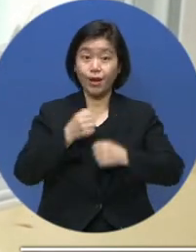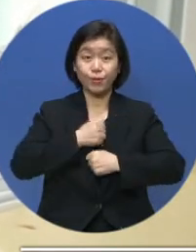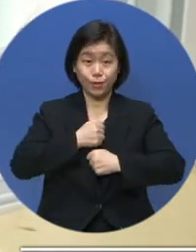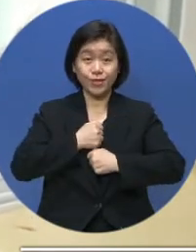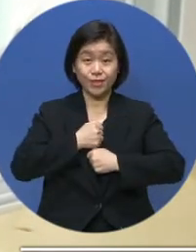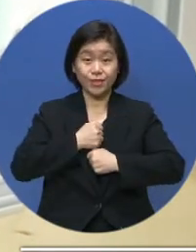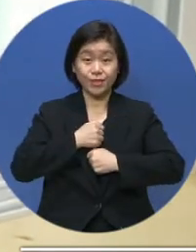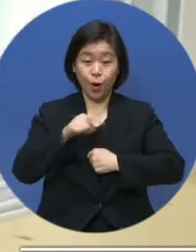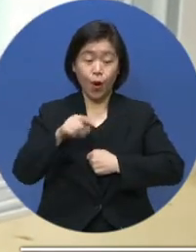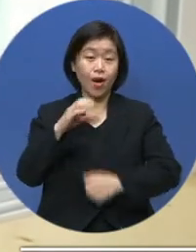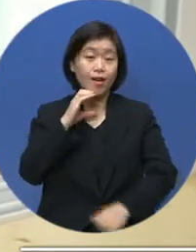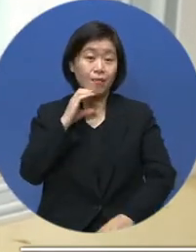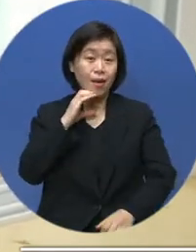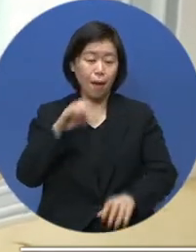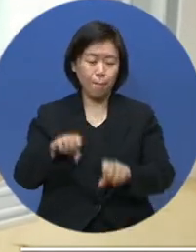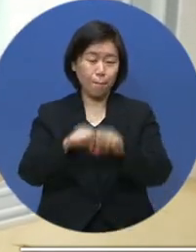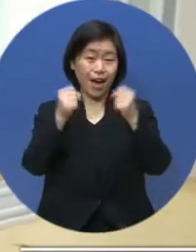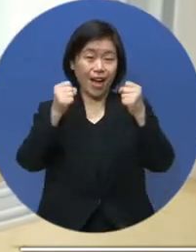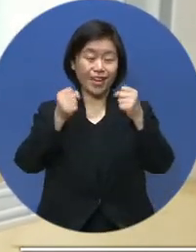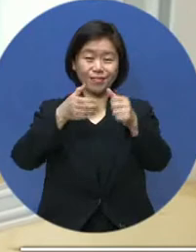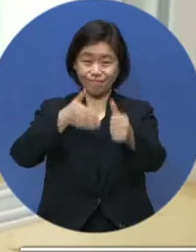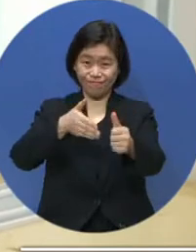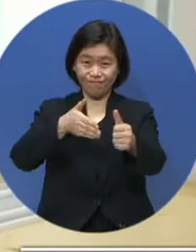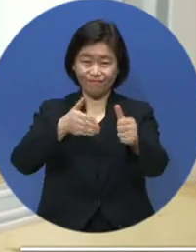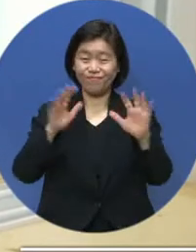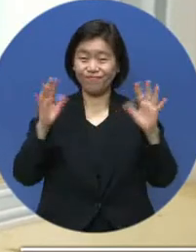나셨으면 좋겠어요. 대박 나세요. 대박 나세요.